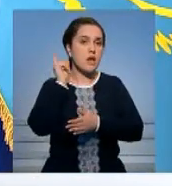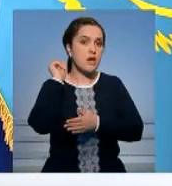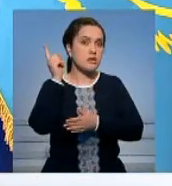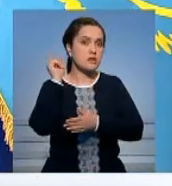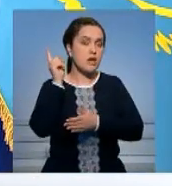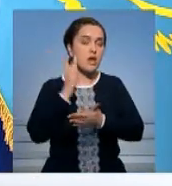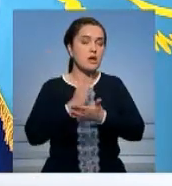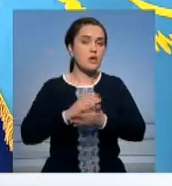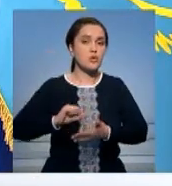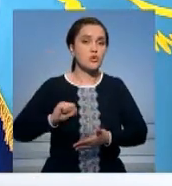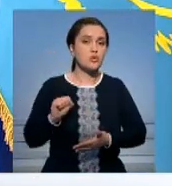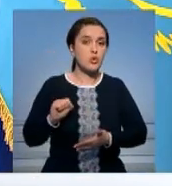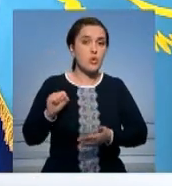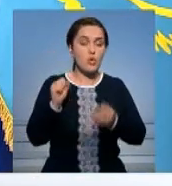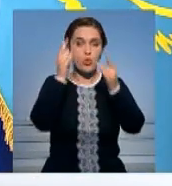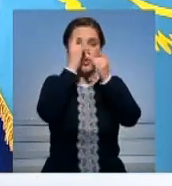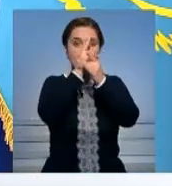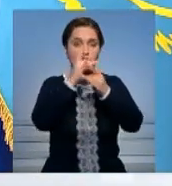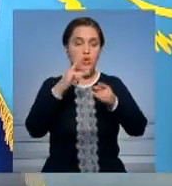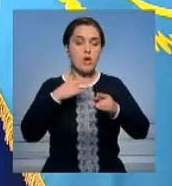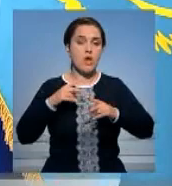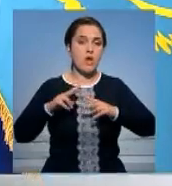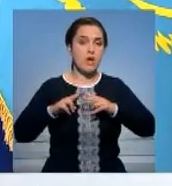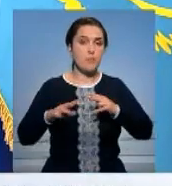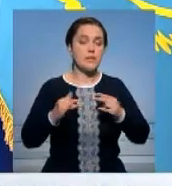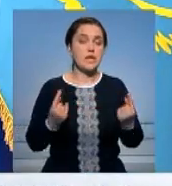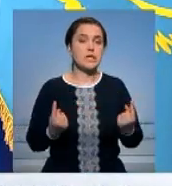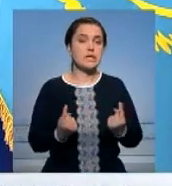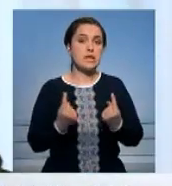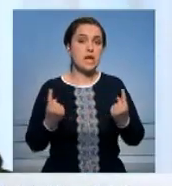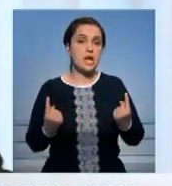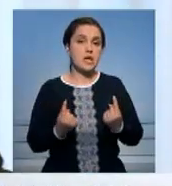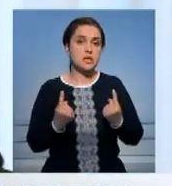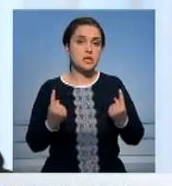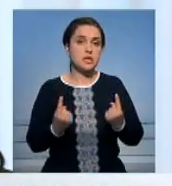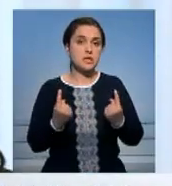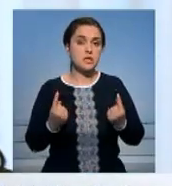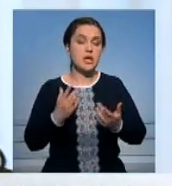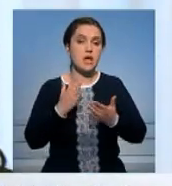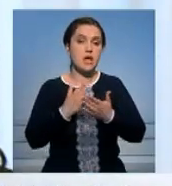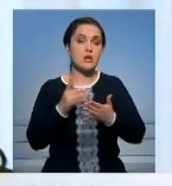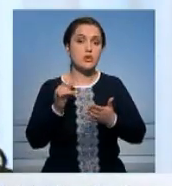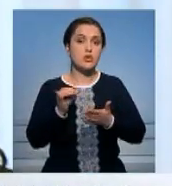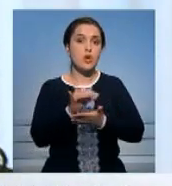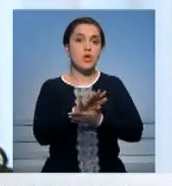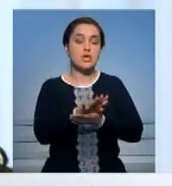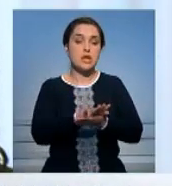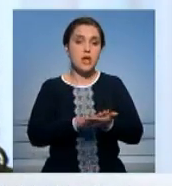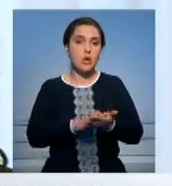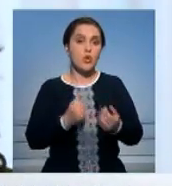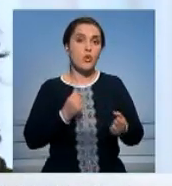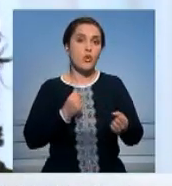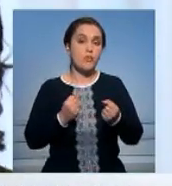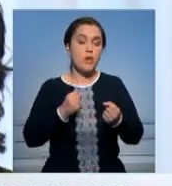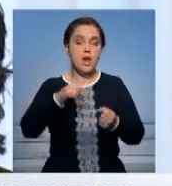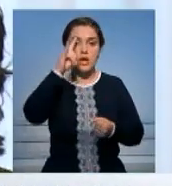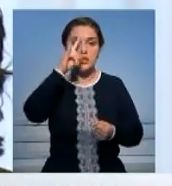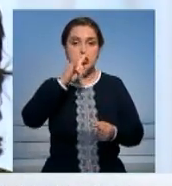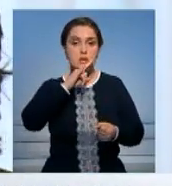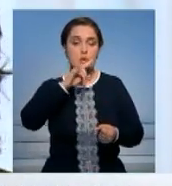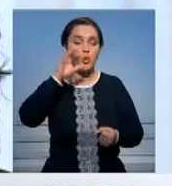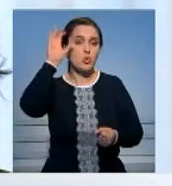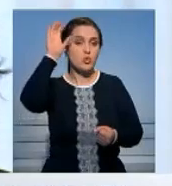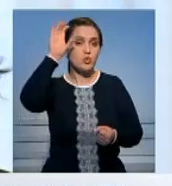дружбы, культурная общность и традиции. Огромный вклад в дело дальнейшего укрепления казахстанско-узбекских